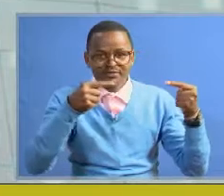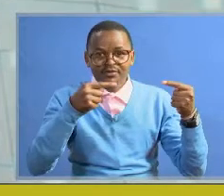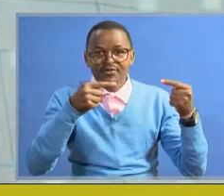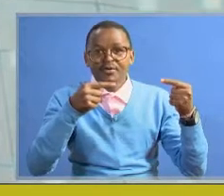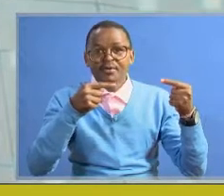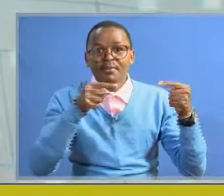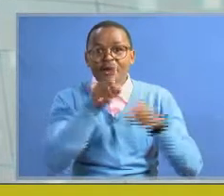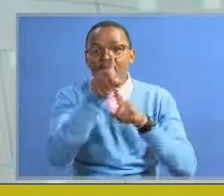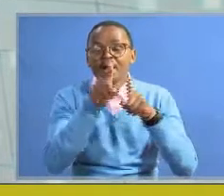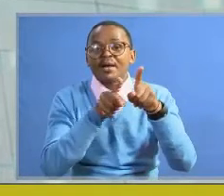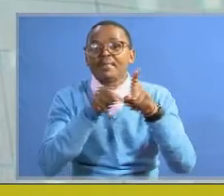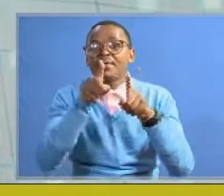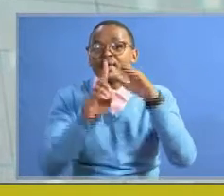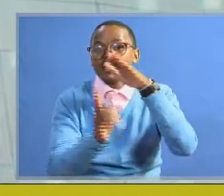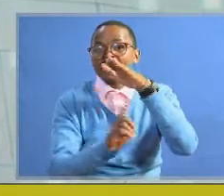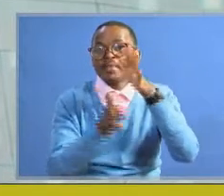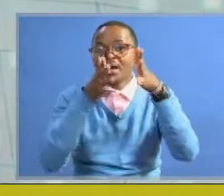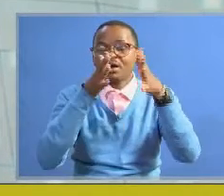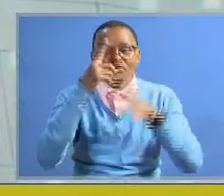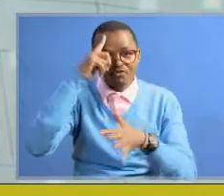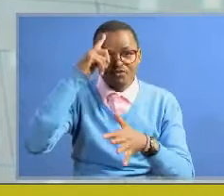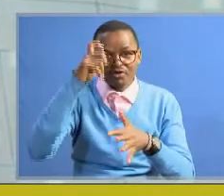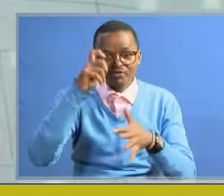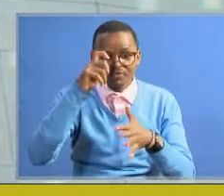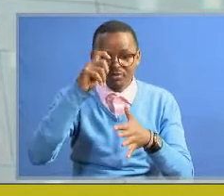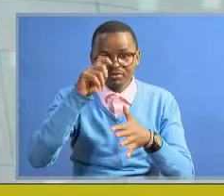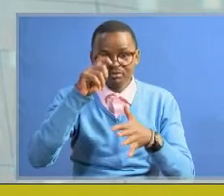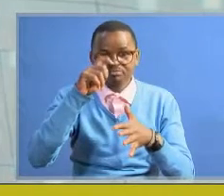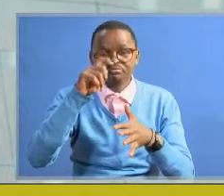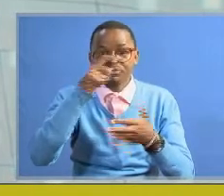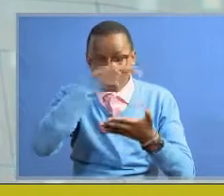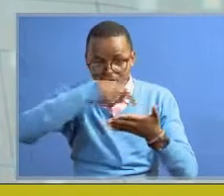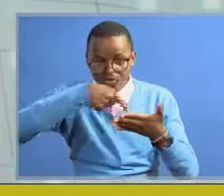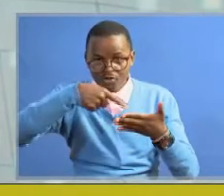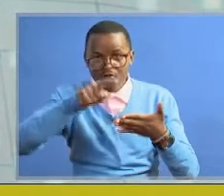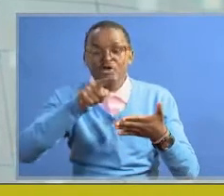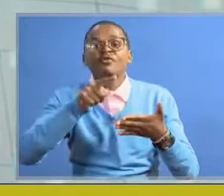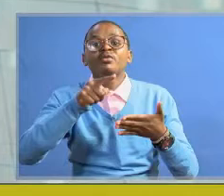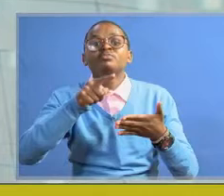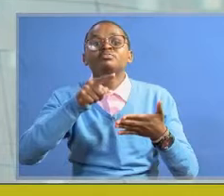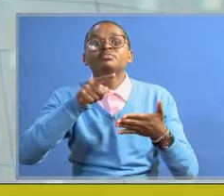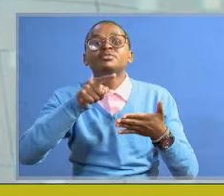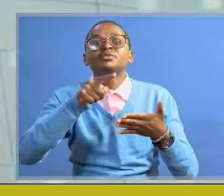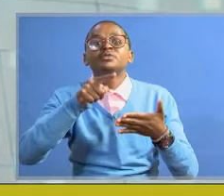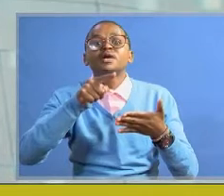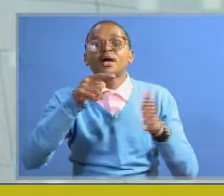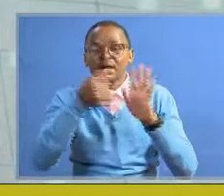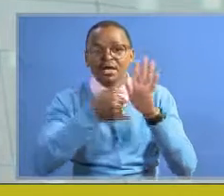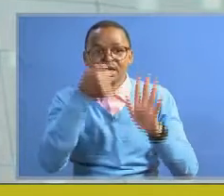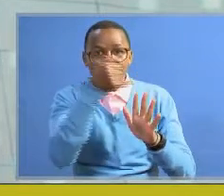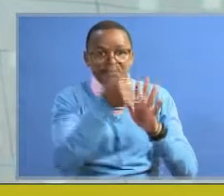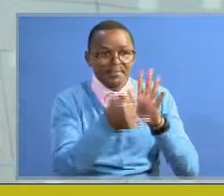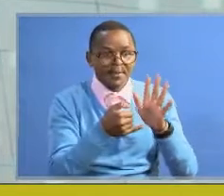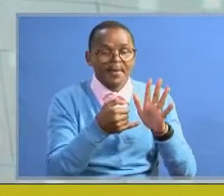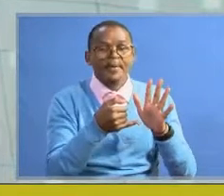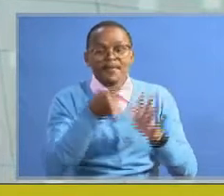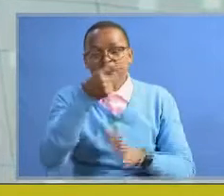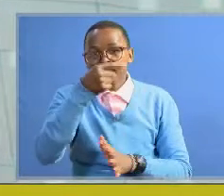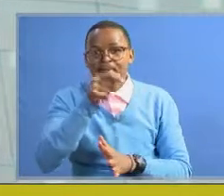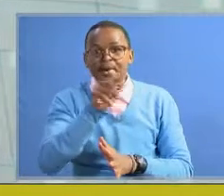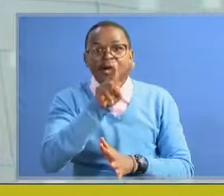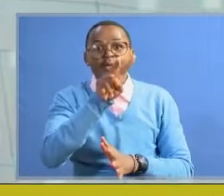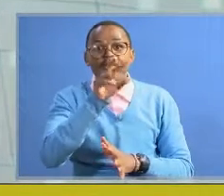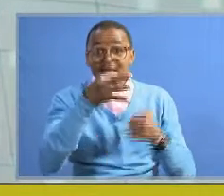Najib Balala baada ya waziri Balala kukataa kuidhinisha mradi wa kiwanda cha nazi cha Ukindu ambacho kingegharimu kima cha shilingi